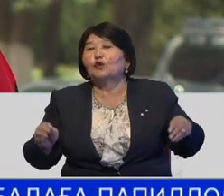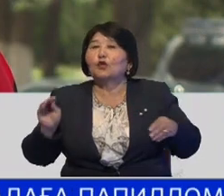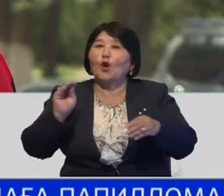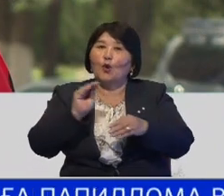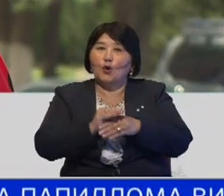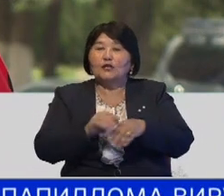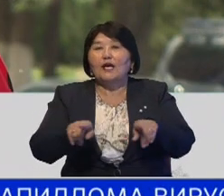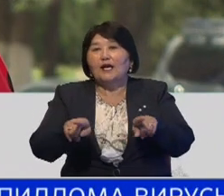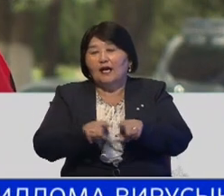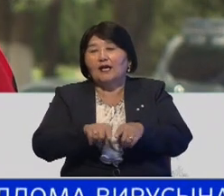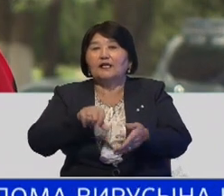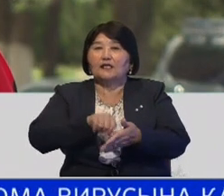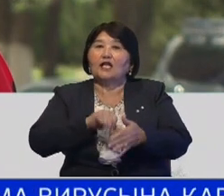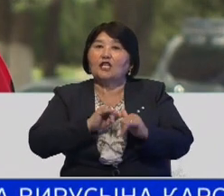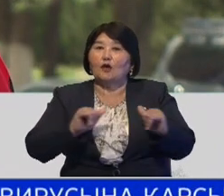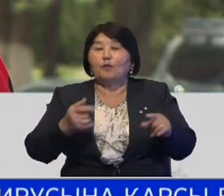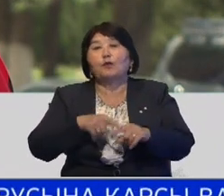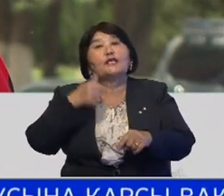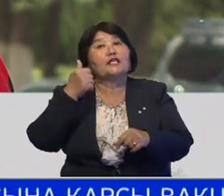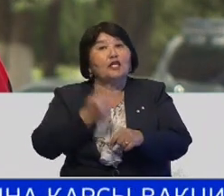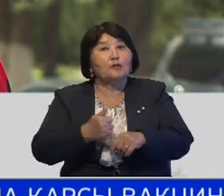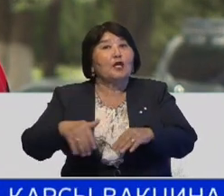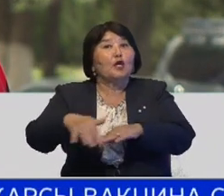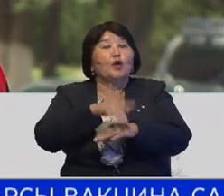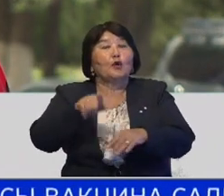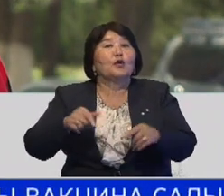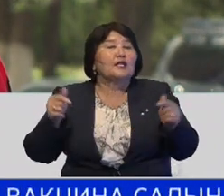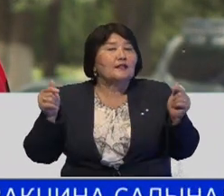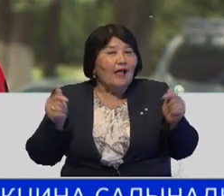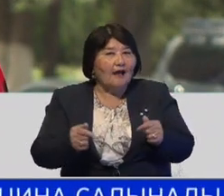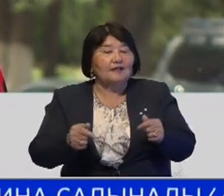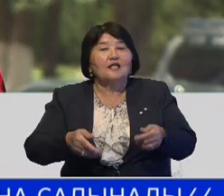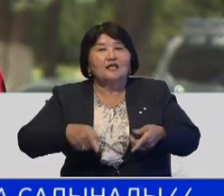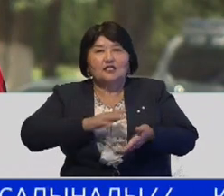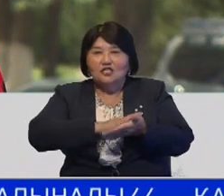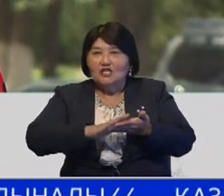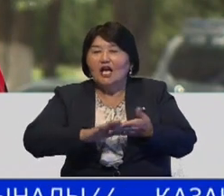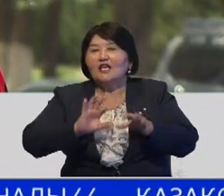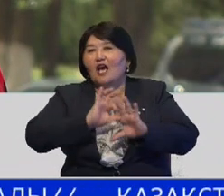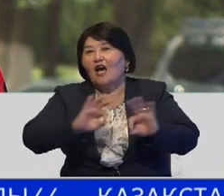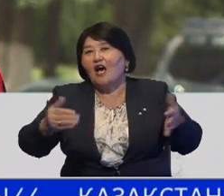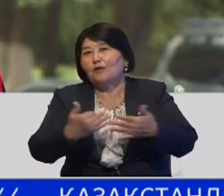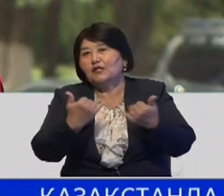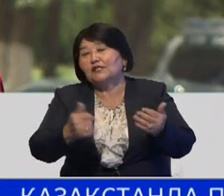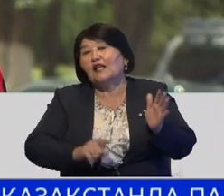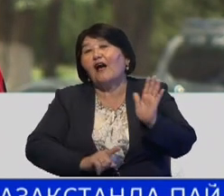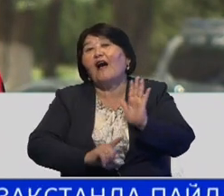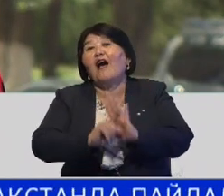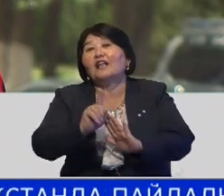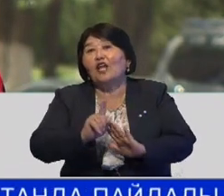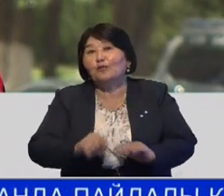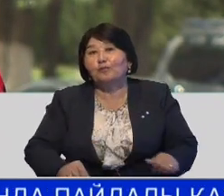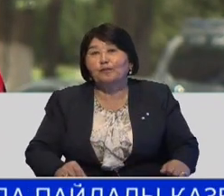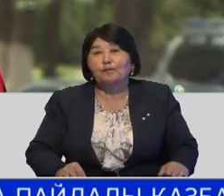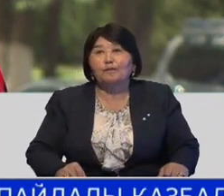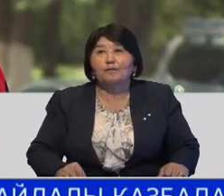қосымшаларды қатар дамытып келеді. Бұл ең бастысы көрерменді нақты әрі шынайы ақпаратпен қамтуға жасалған қадам.